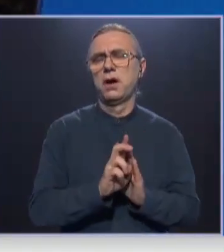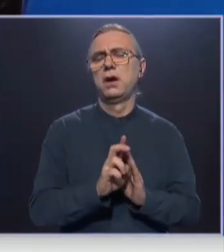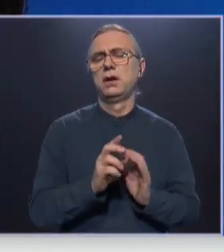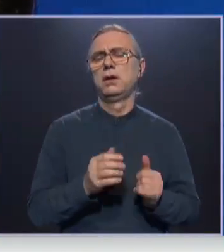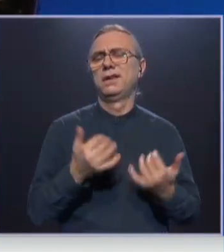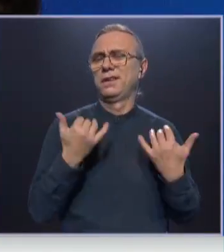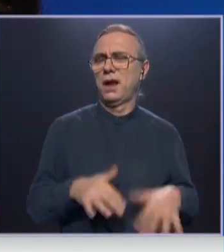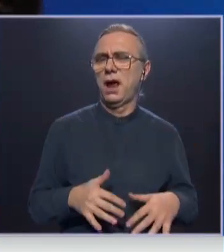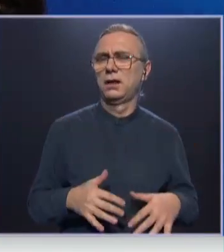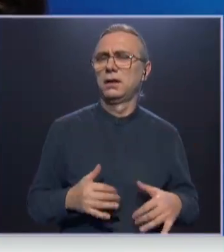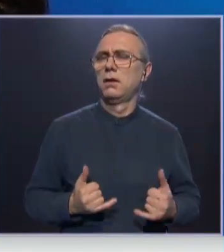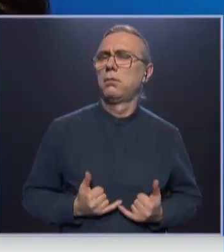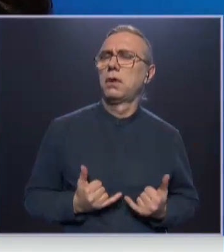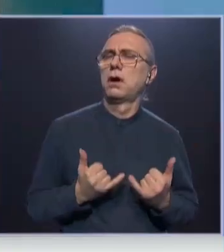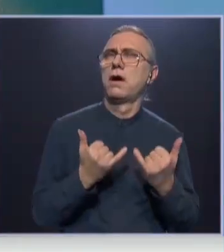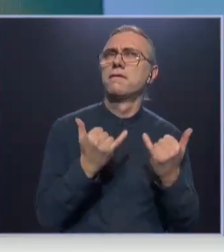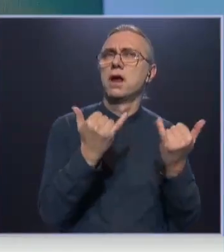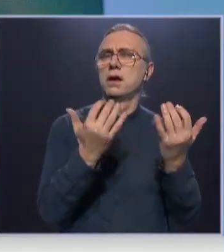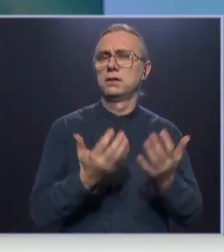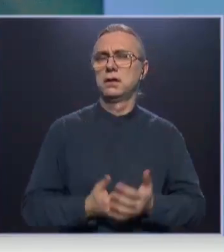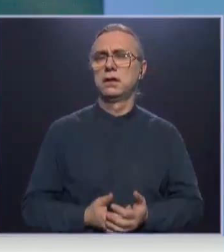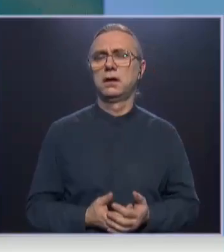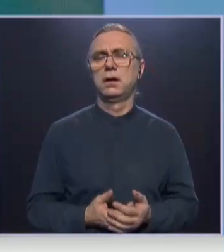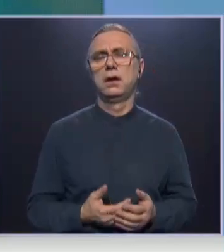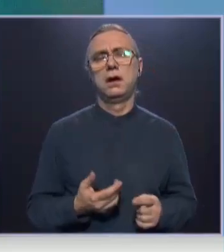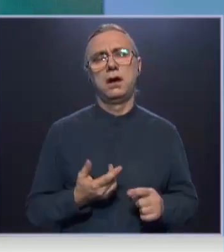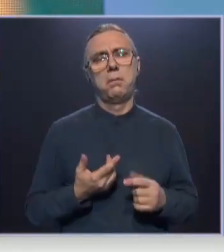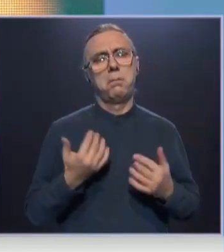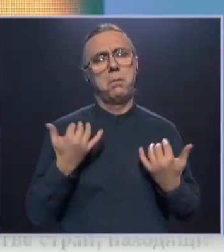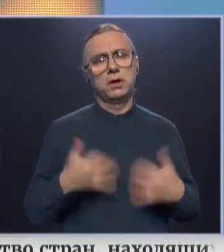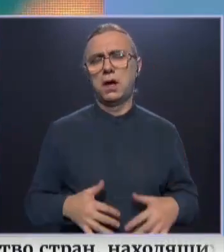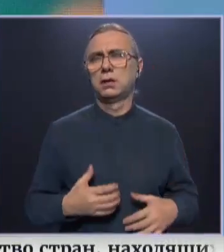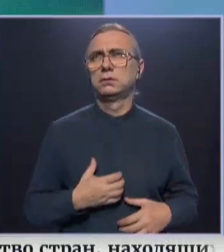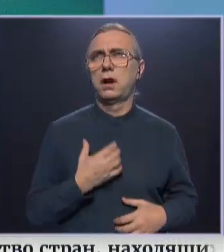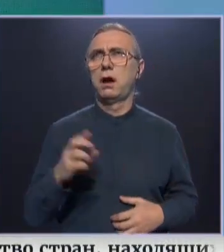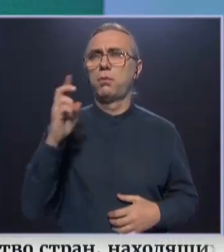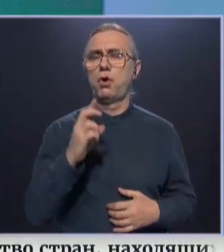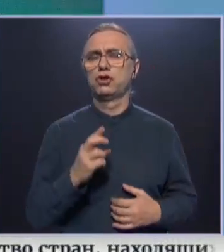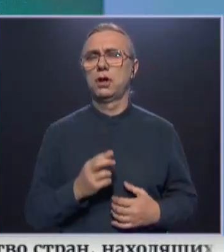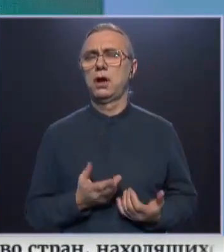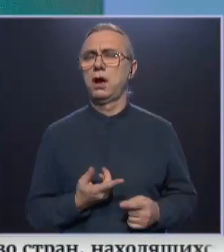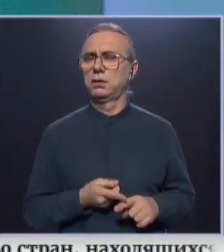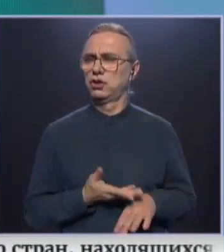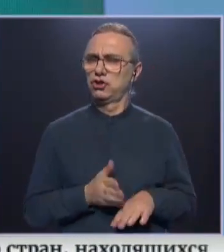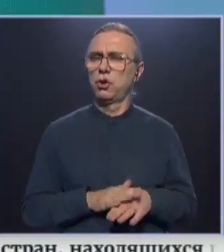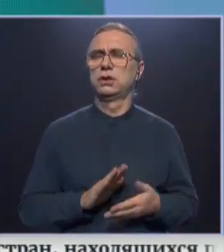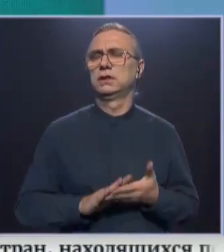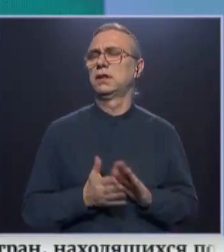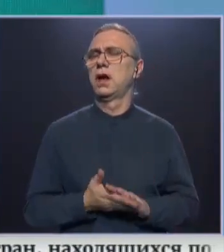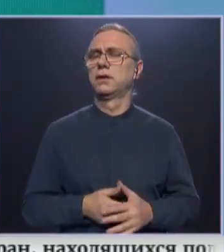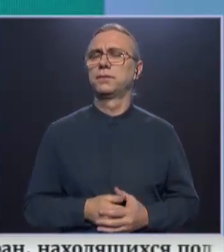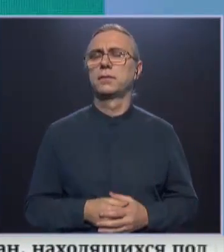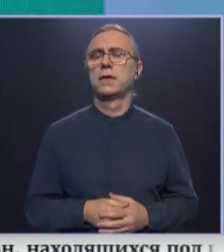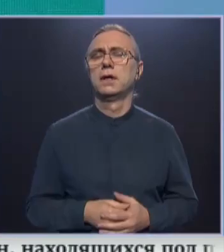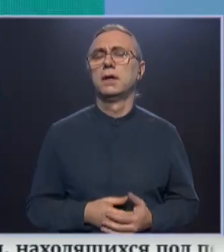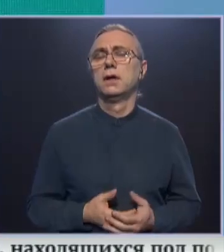плохо. Потеря благоговения, потеря страха Божия – это очень тяжелое состояние. Но что делать, я скажу. Не нужно на